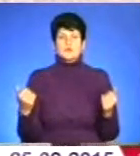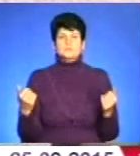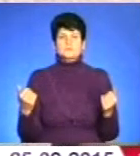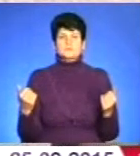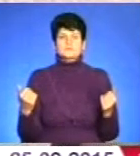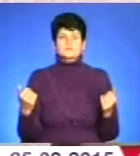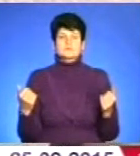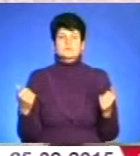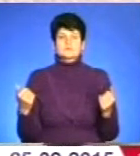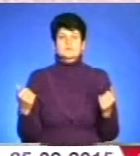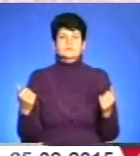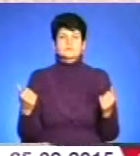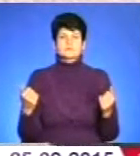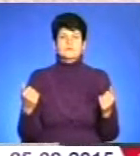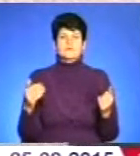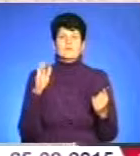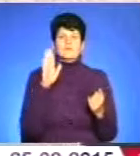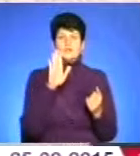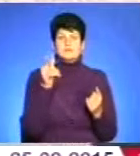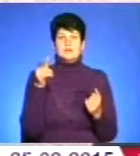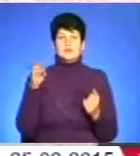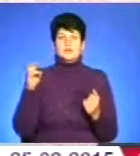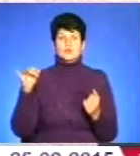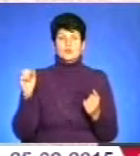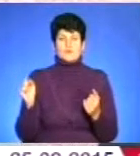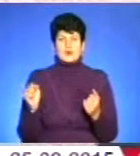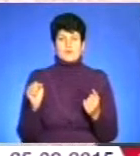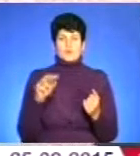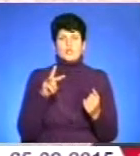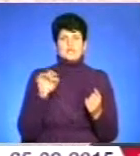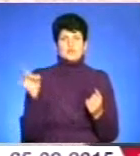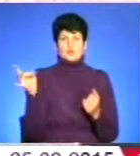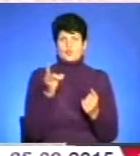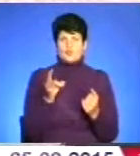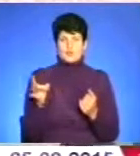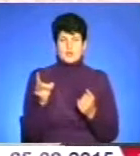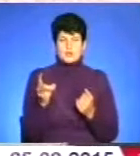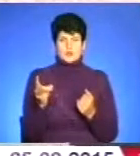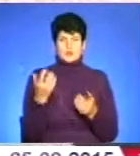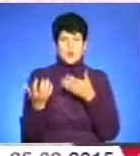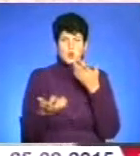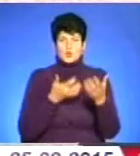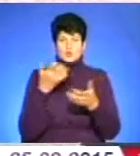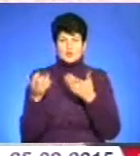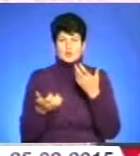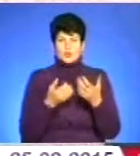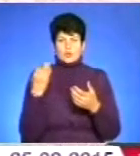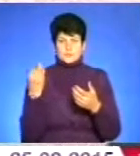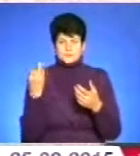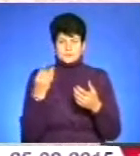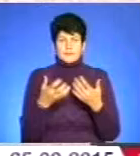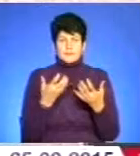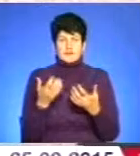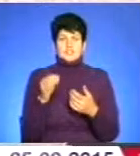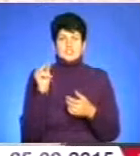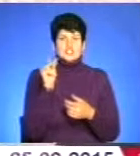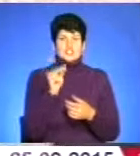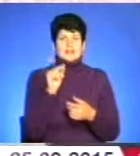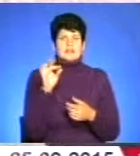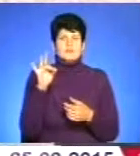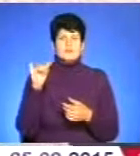музею Володимира Гнатюка в Велестиму, в Монастирському районі, археологічні розкопки, які він проводив в Чернелеві